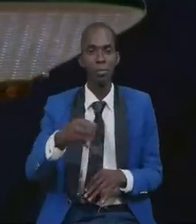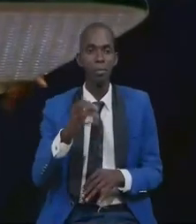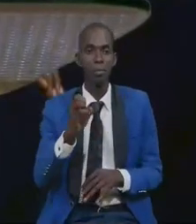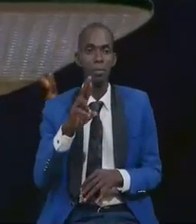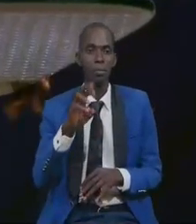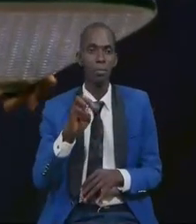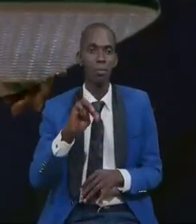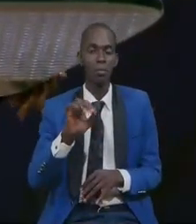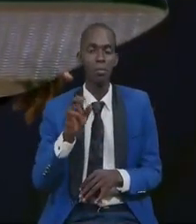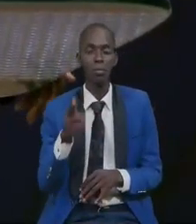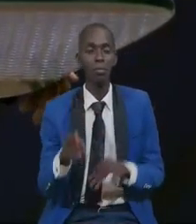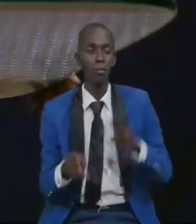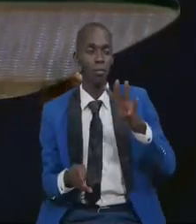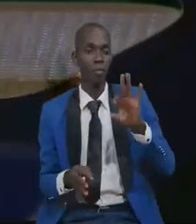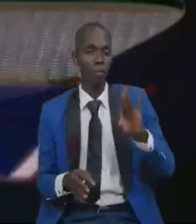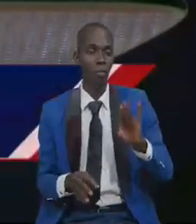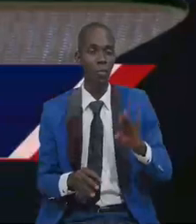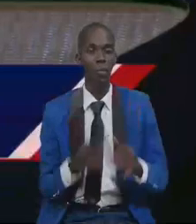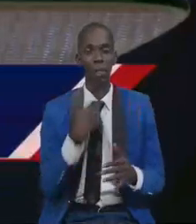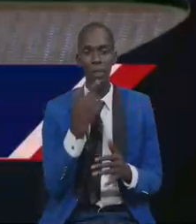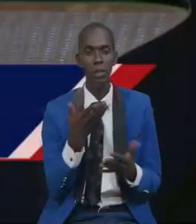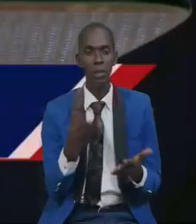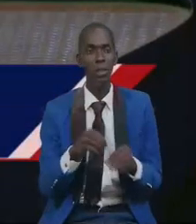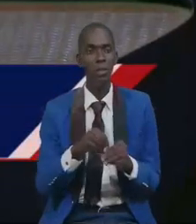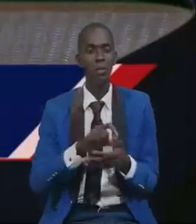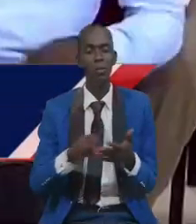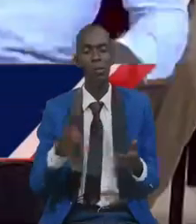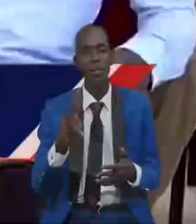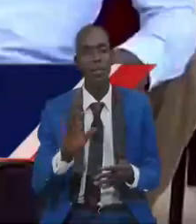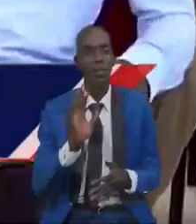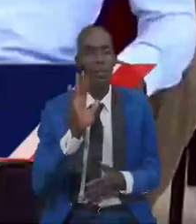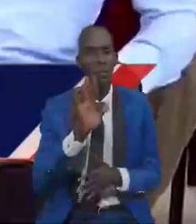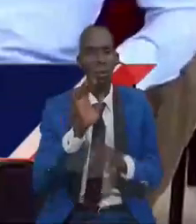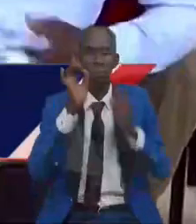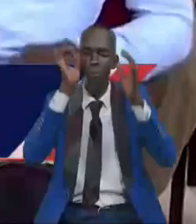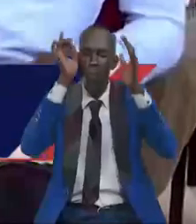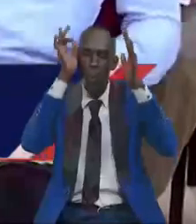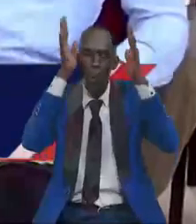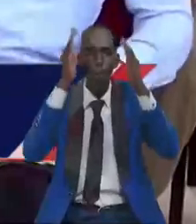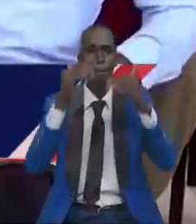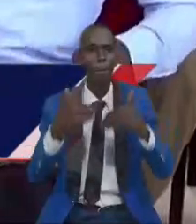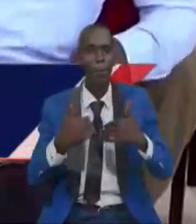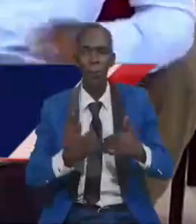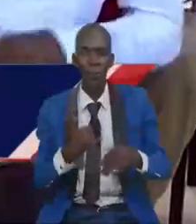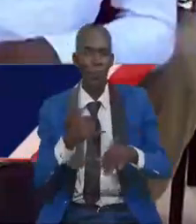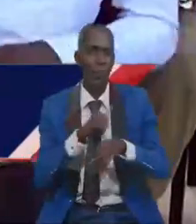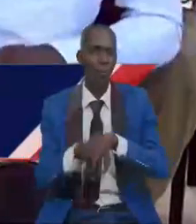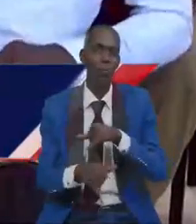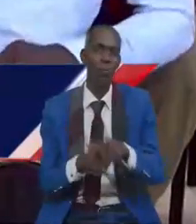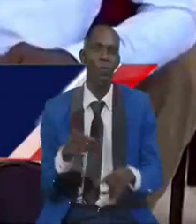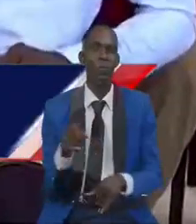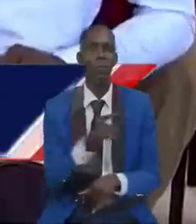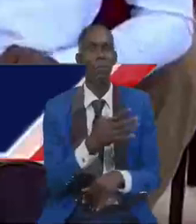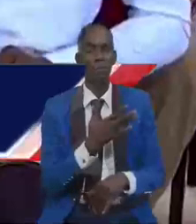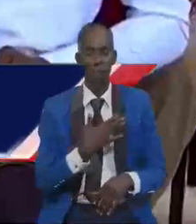16. Il parle ici, Jérémie 49, verset 16, que ta